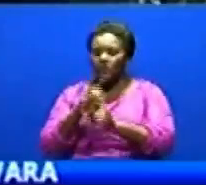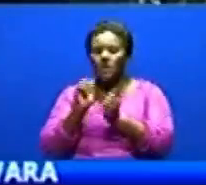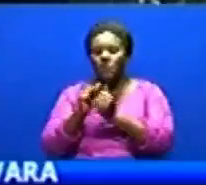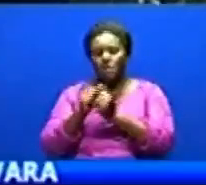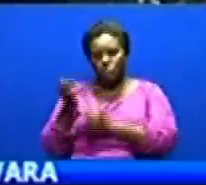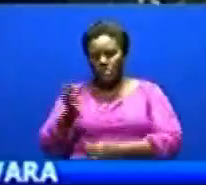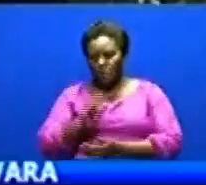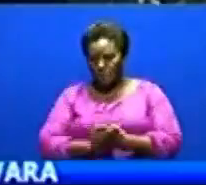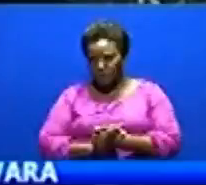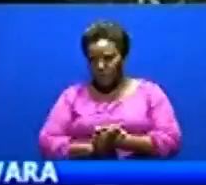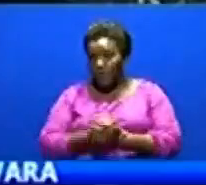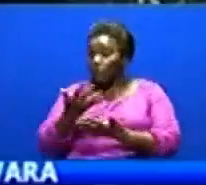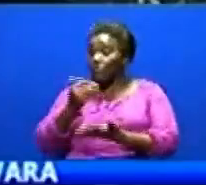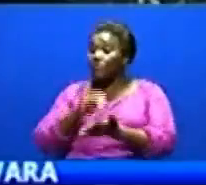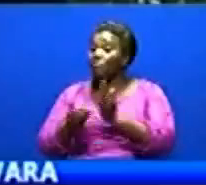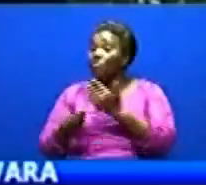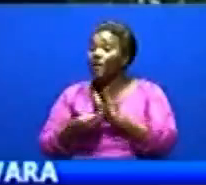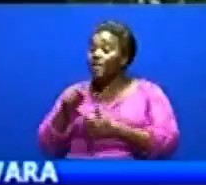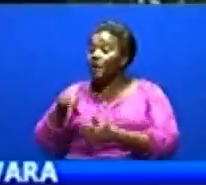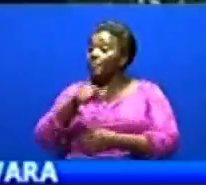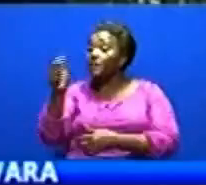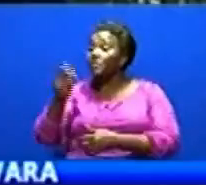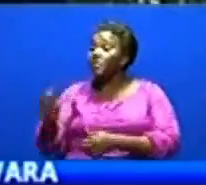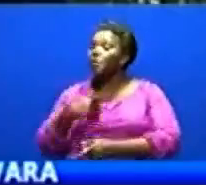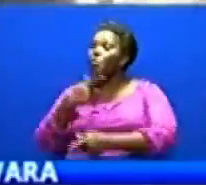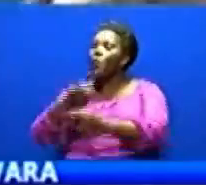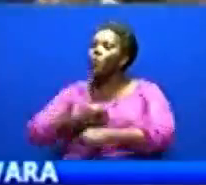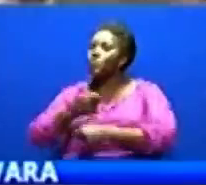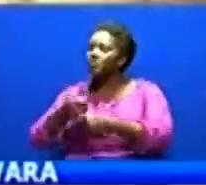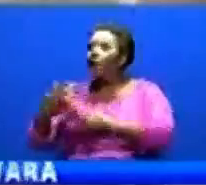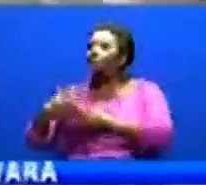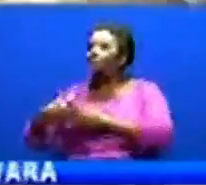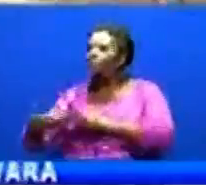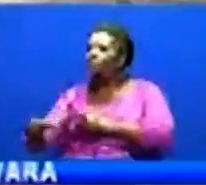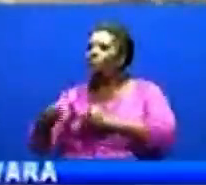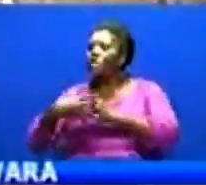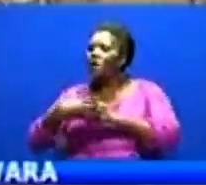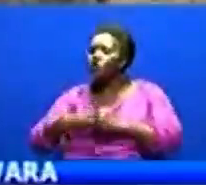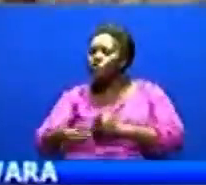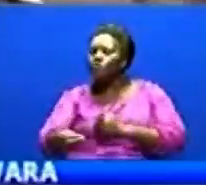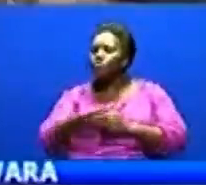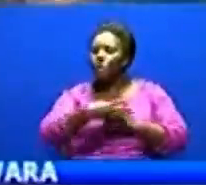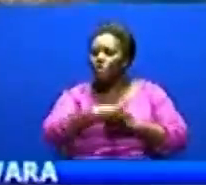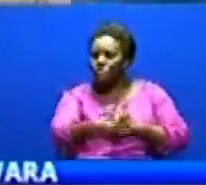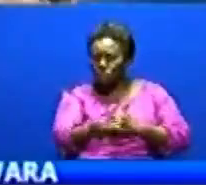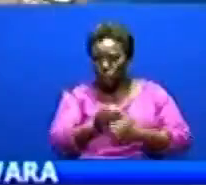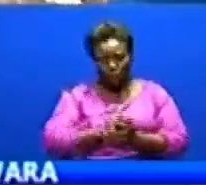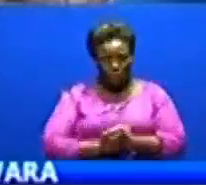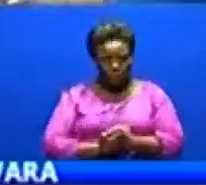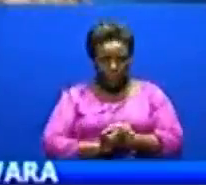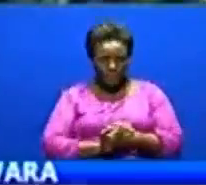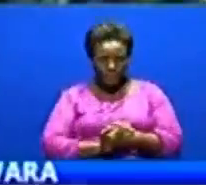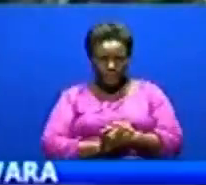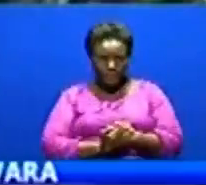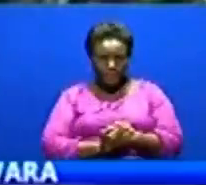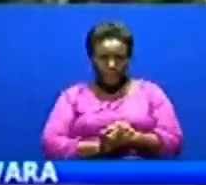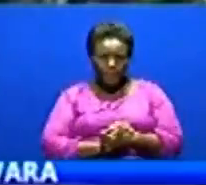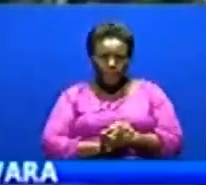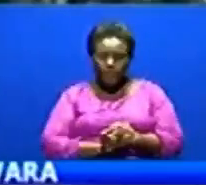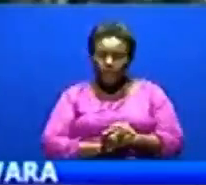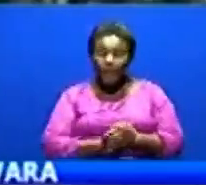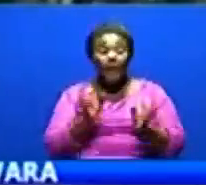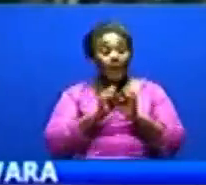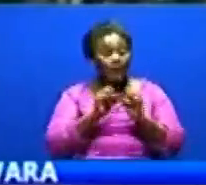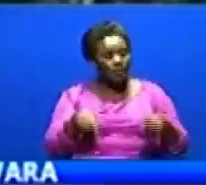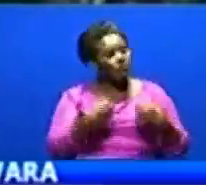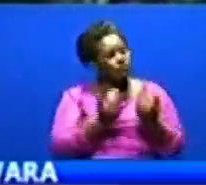kwa sababu hakuna watu wanaoumia nchi kama ni wakulima. Pamoja na pongezi hizo wakati wa ombi lao, naomba serikali